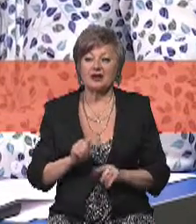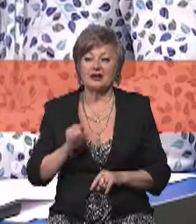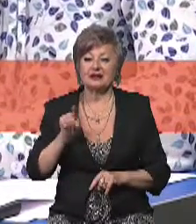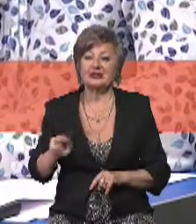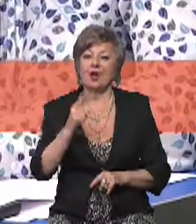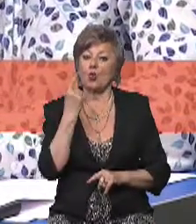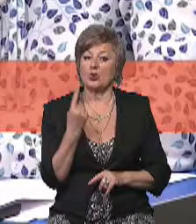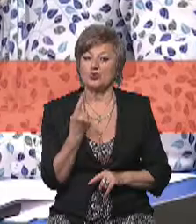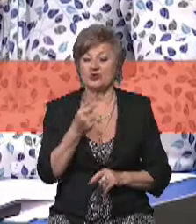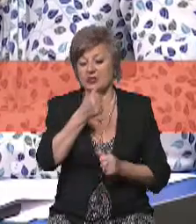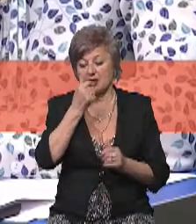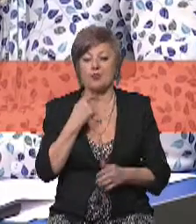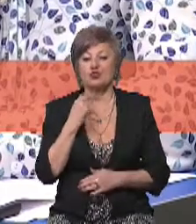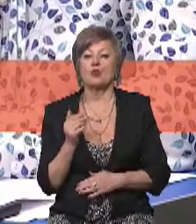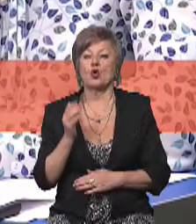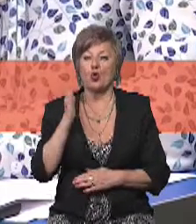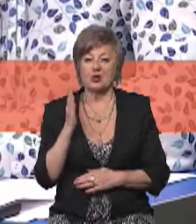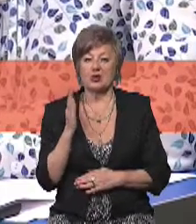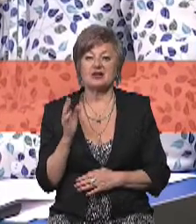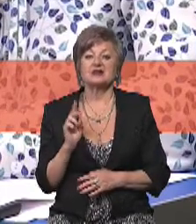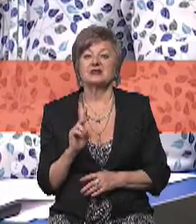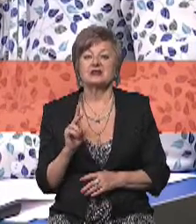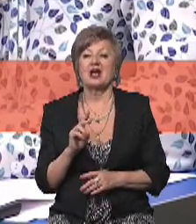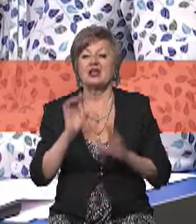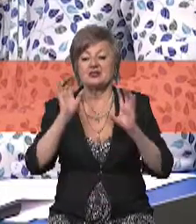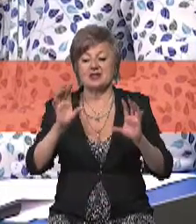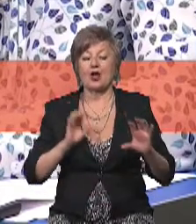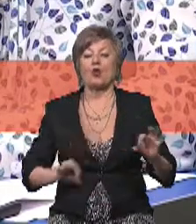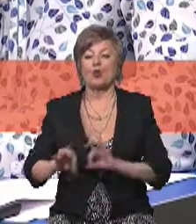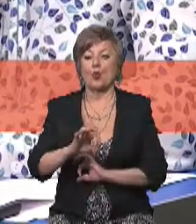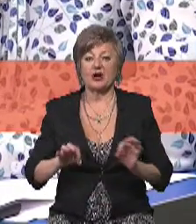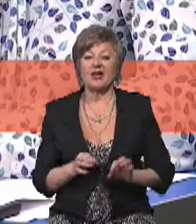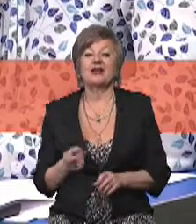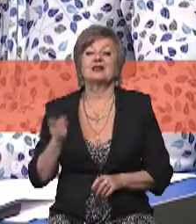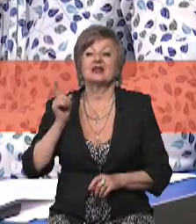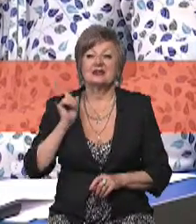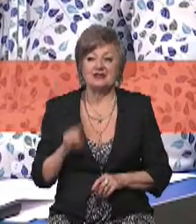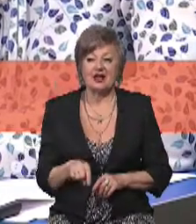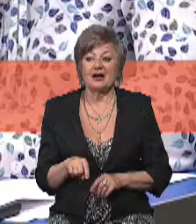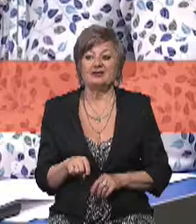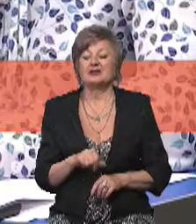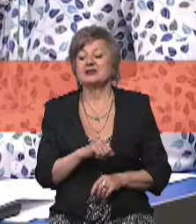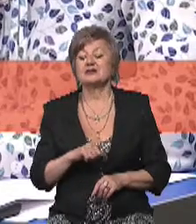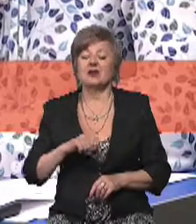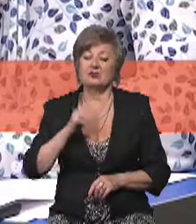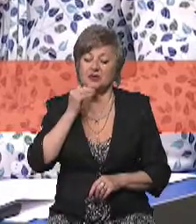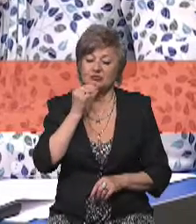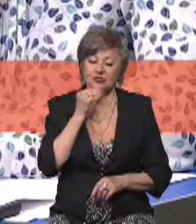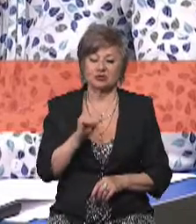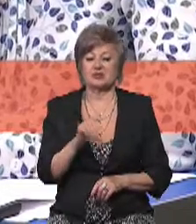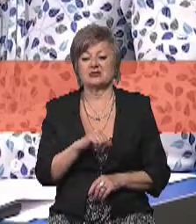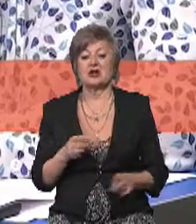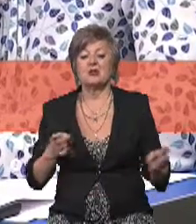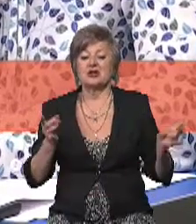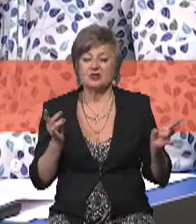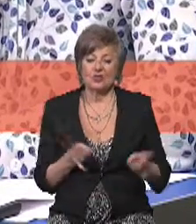не можеш проголосувати за будь-який законопроект, тому що навіть саме ефективні, саме необхідні